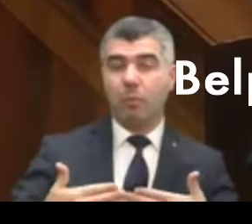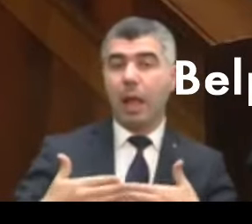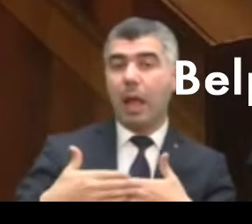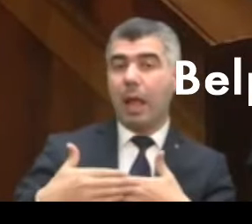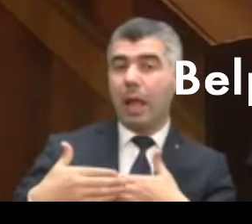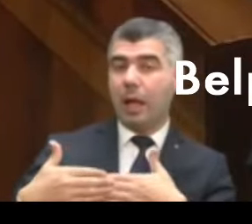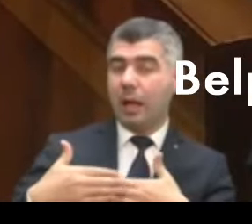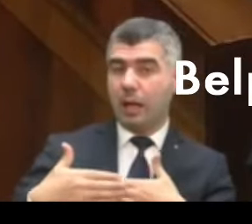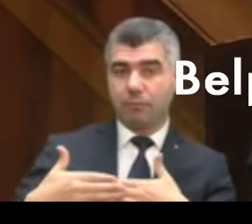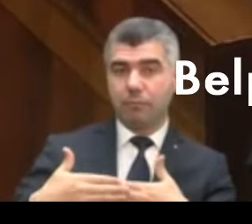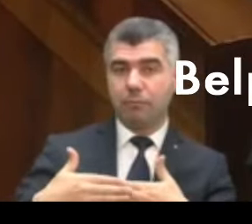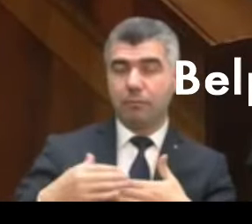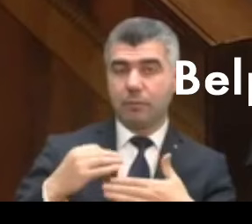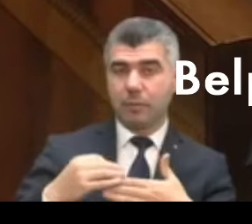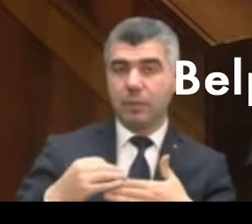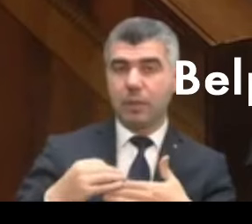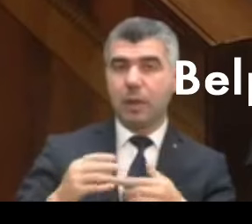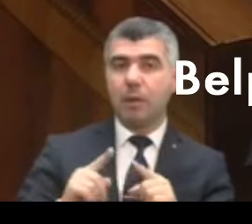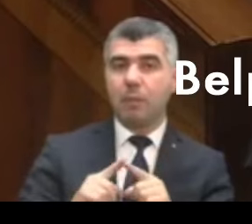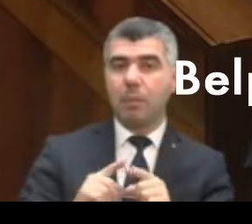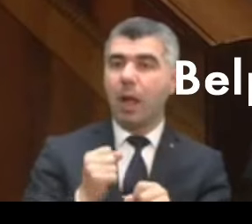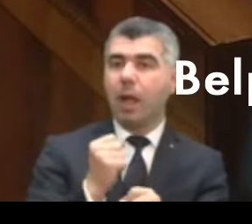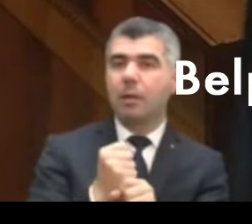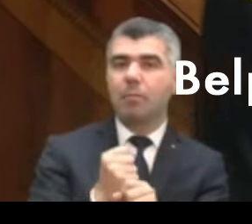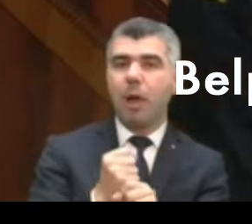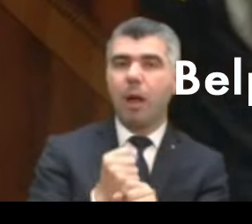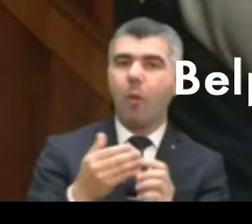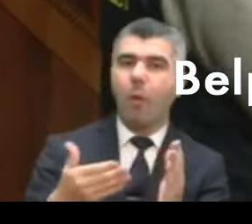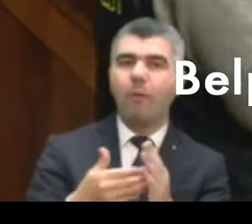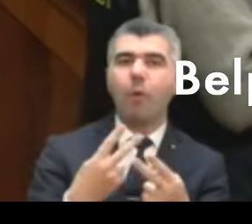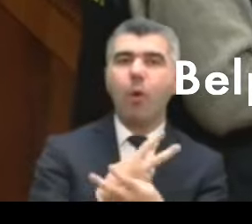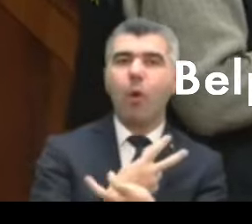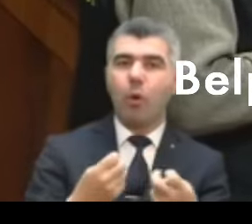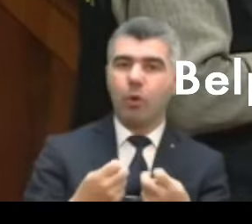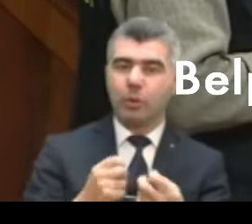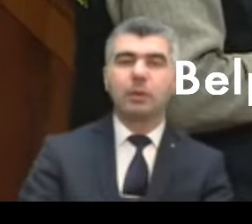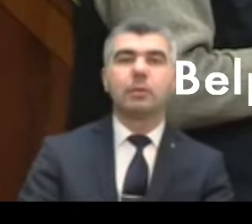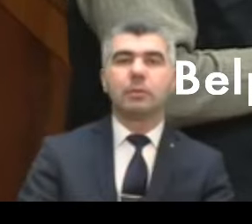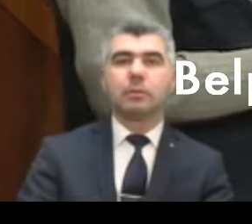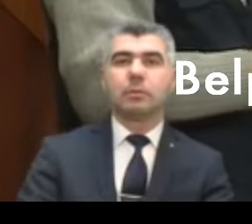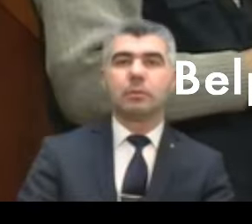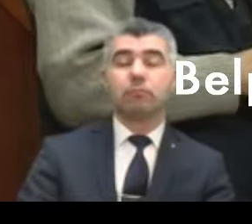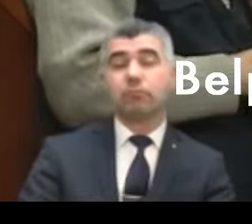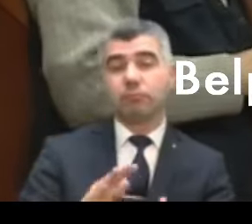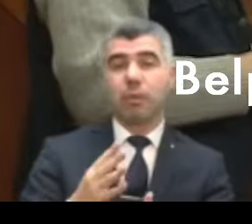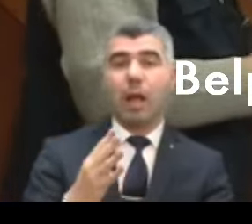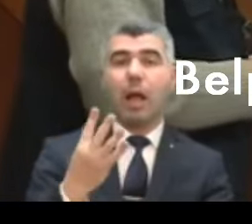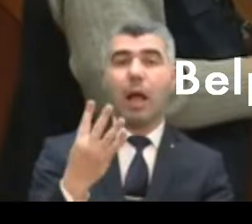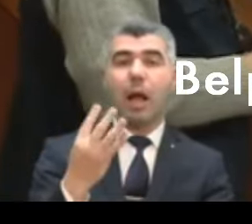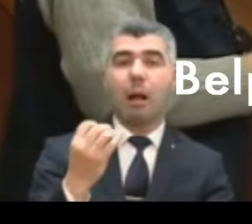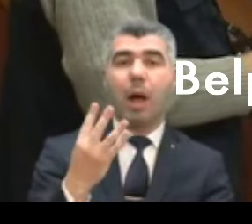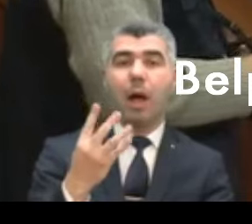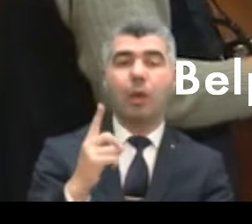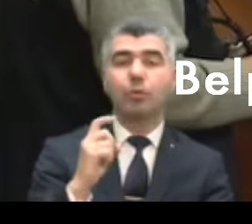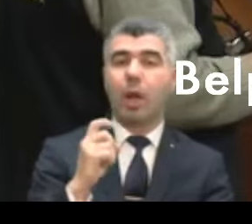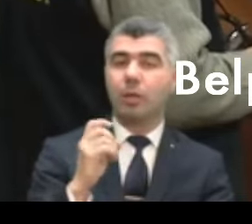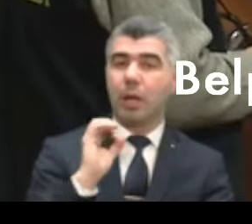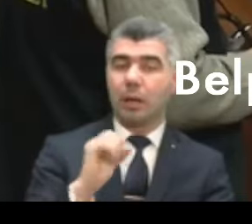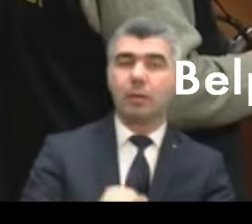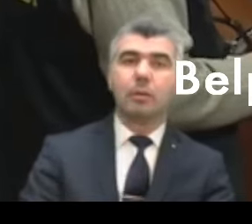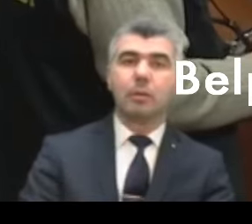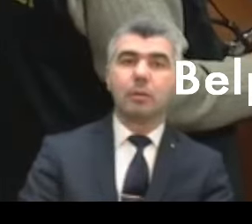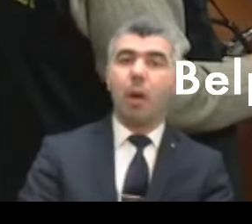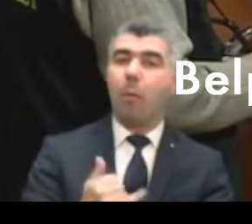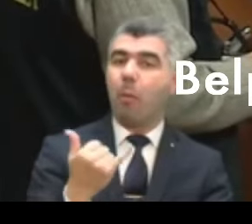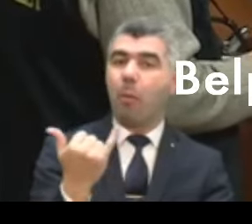انتهاء هته الدوره الخريفيه والللي دازت فيها حوالي اربعه اشهر كان من المفترض